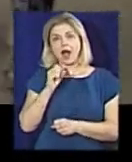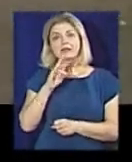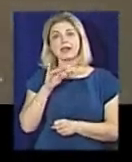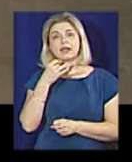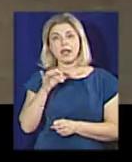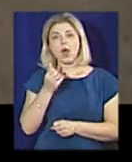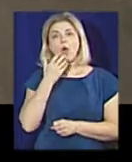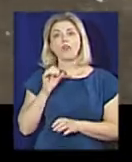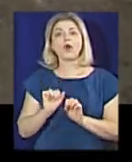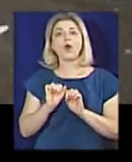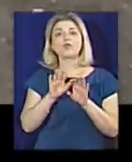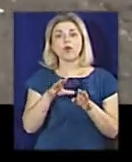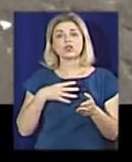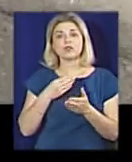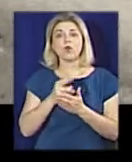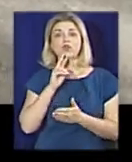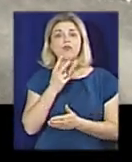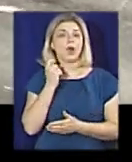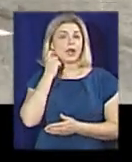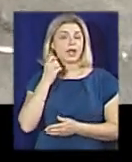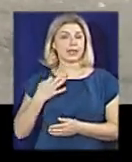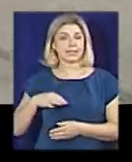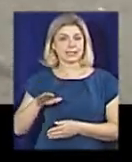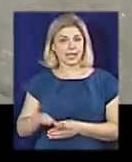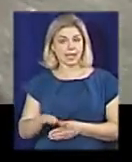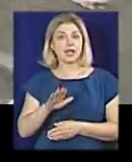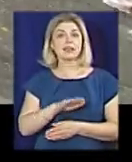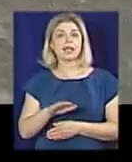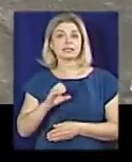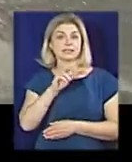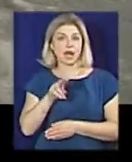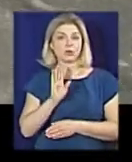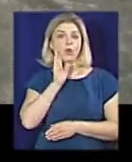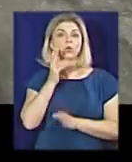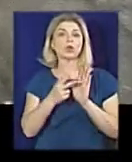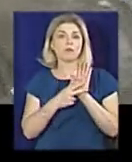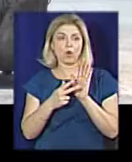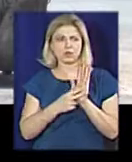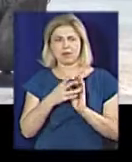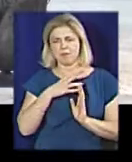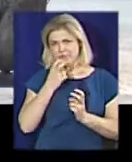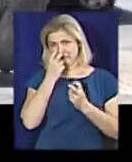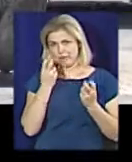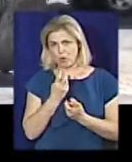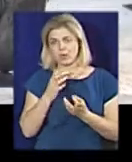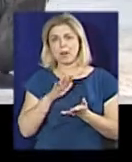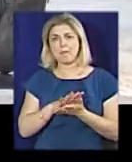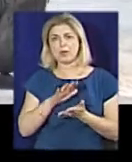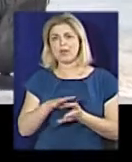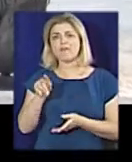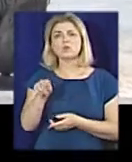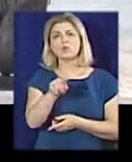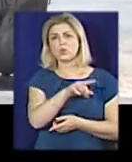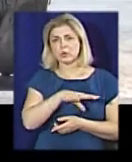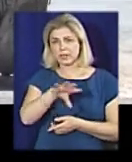свого дворічного сина Іллю до дитячого садочку о 8 ранку. Говорить, стояв сморід, сміття всюди. Контейнери